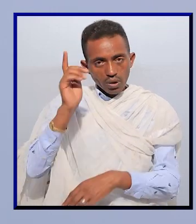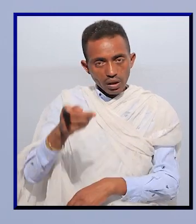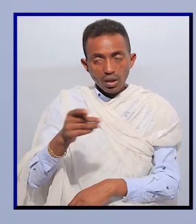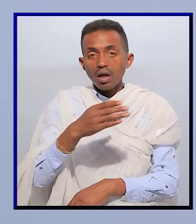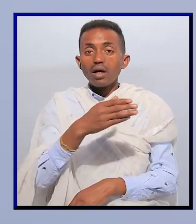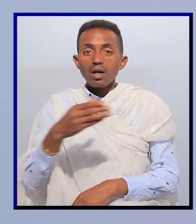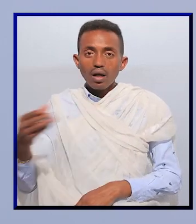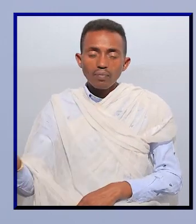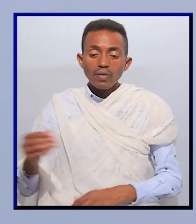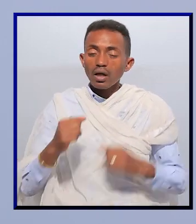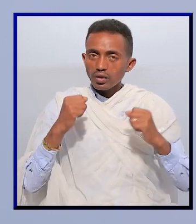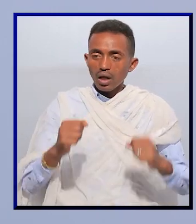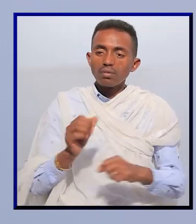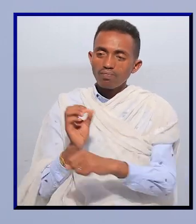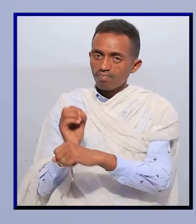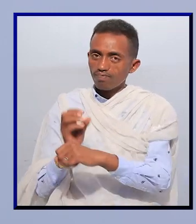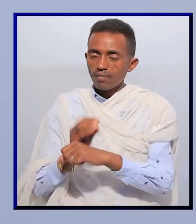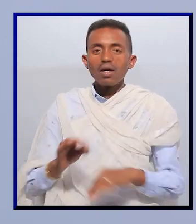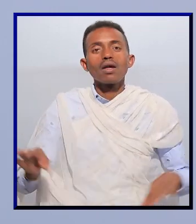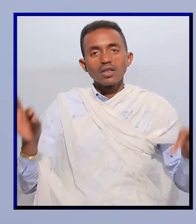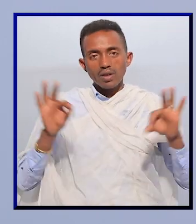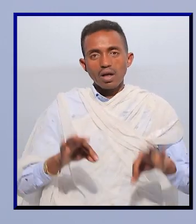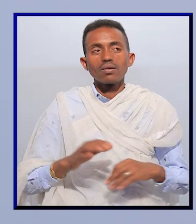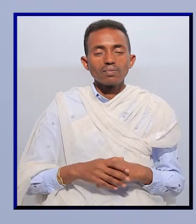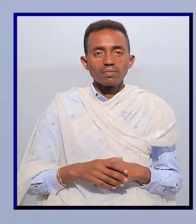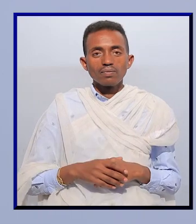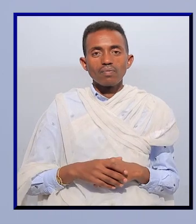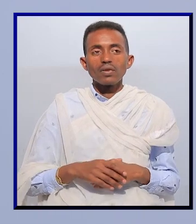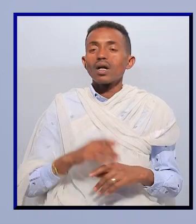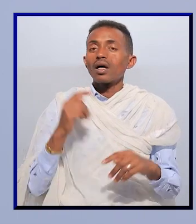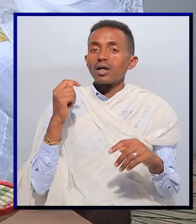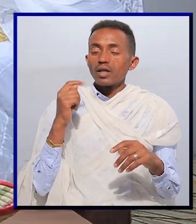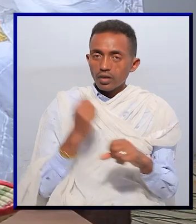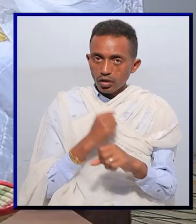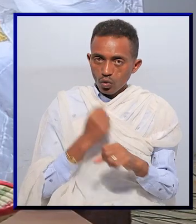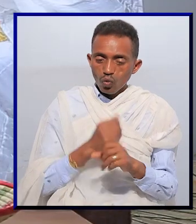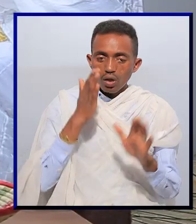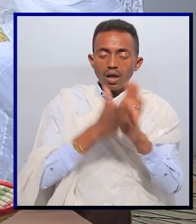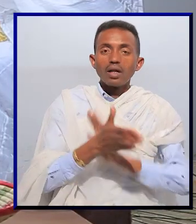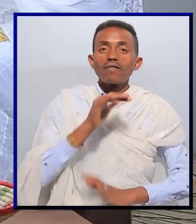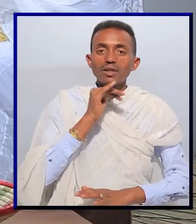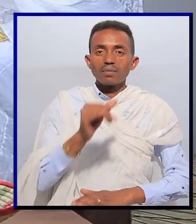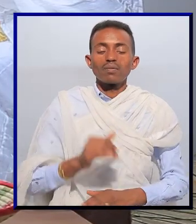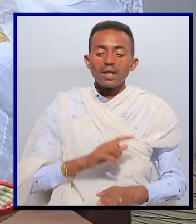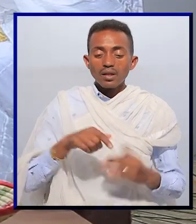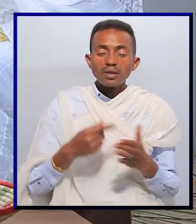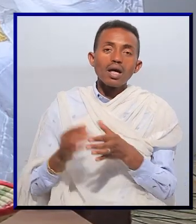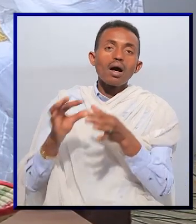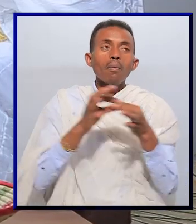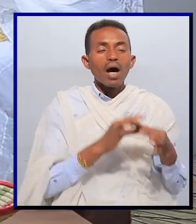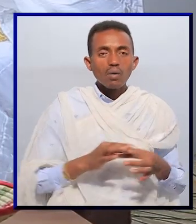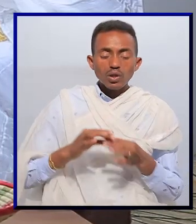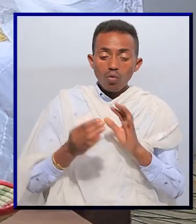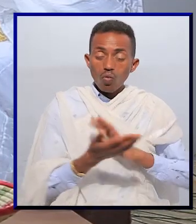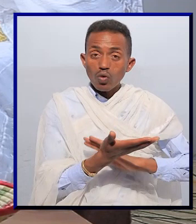መገሰጽና ከተቻለም መንከር ያስፈልጋል ድርጊቱን እንዳይፈጸም ማለት ነው። ስለዚህ